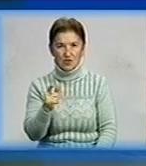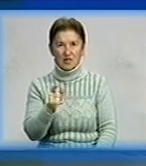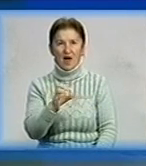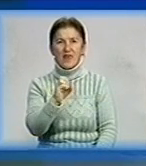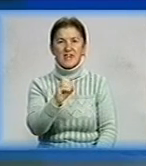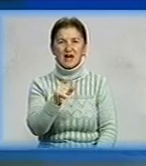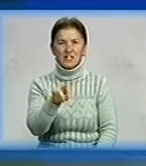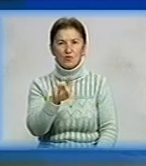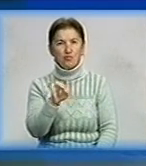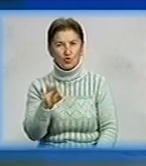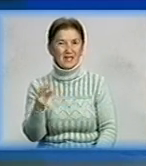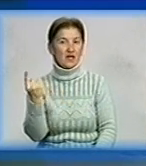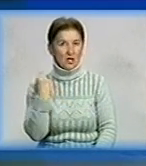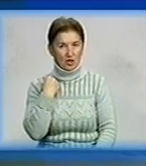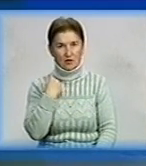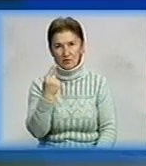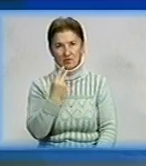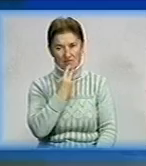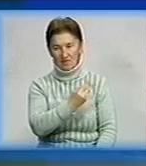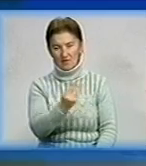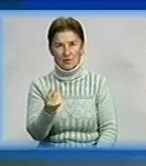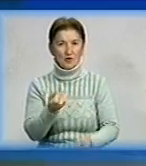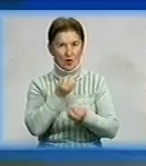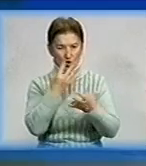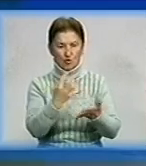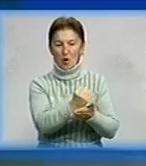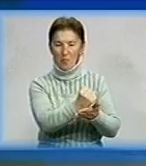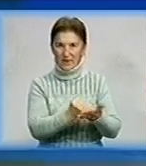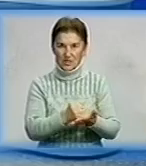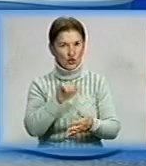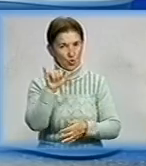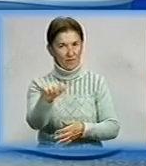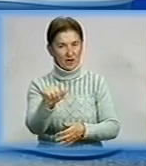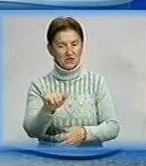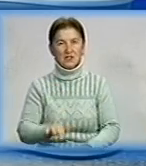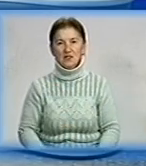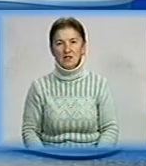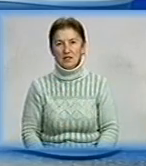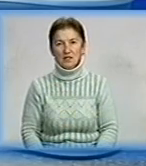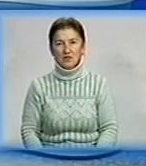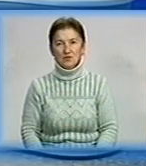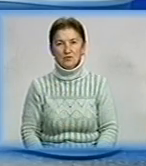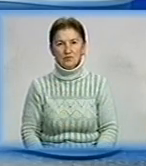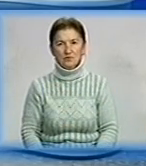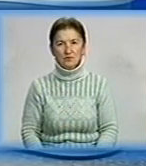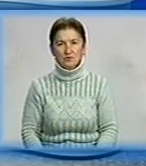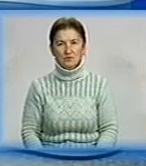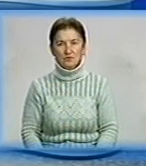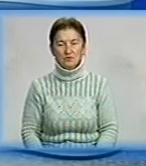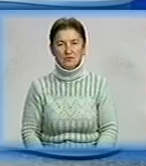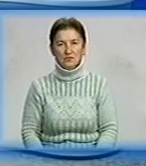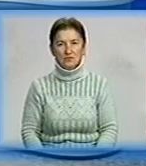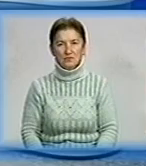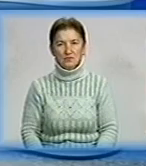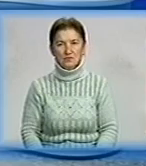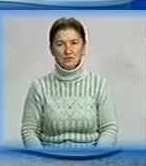Екатеринбург и Кировоград. Он видит довольно хороший потенциал в нас. And obviously Moscow, because most of the big metropolises have a strong